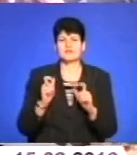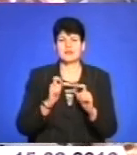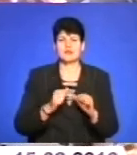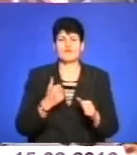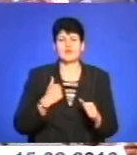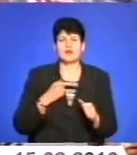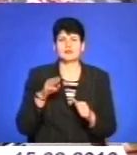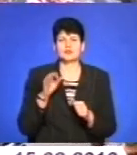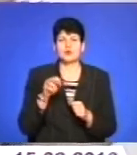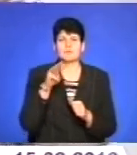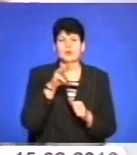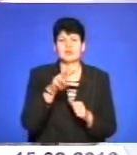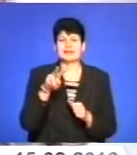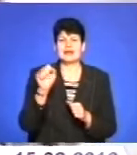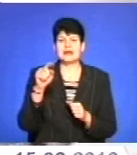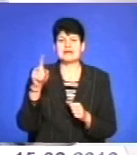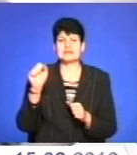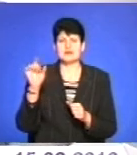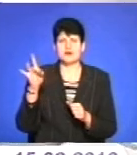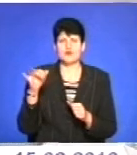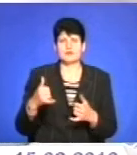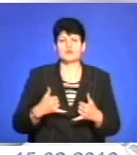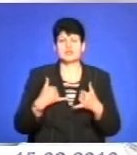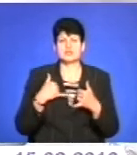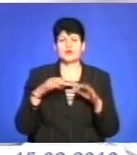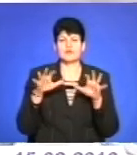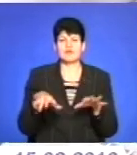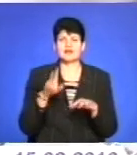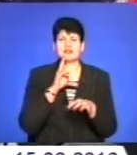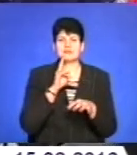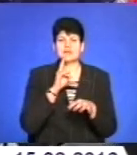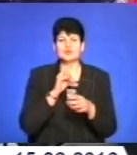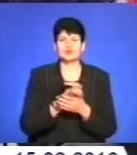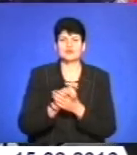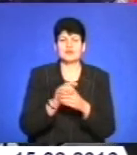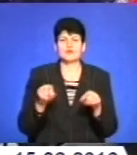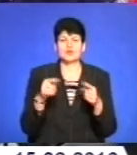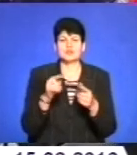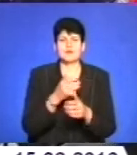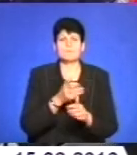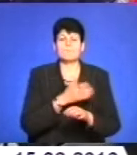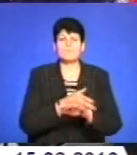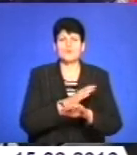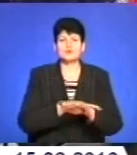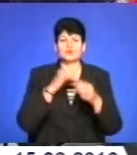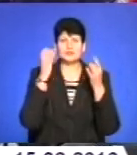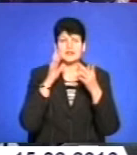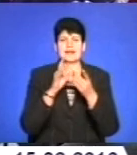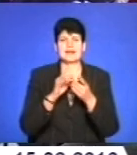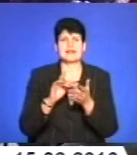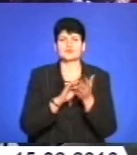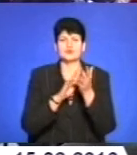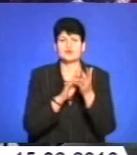АТО Микола Лазарович та почесний голова Кременецького товариства відродження культури польської, екскурсовод-перекладач